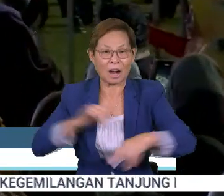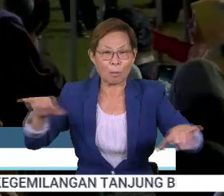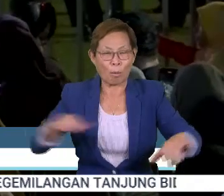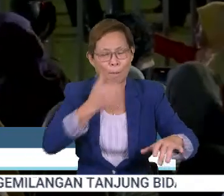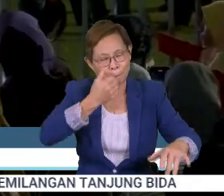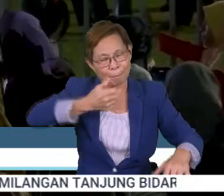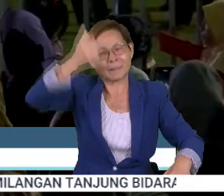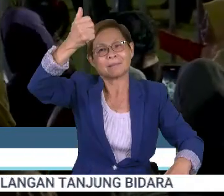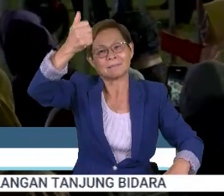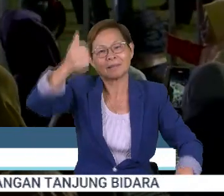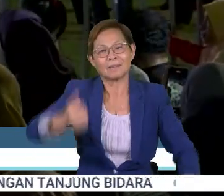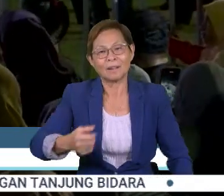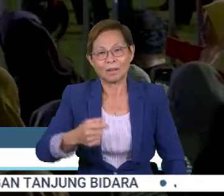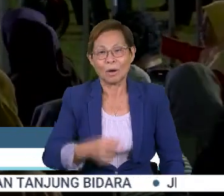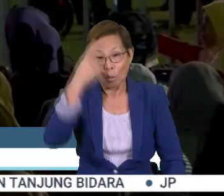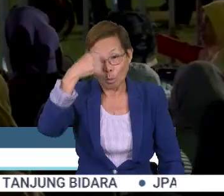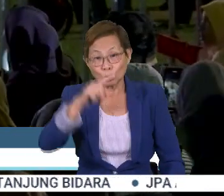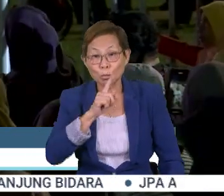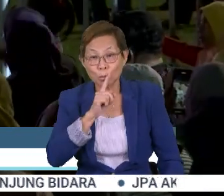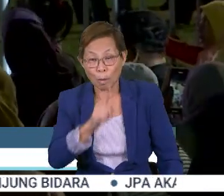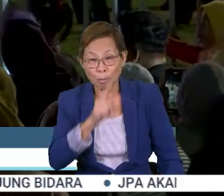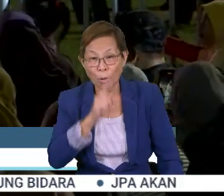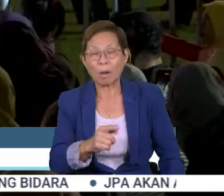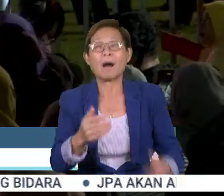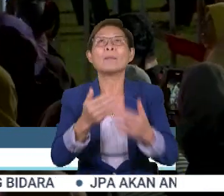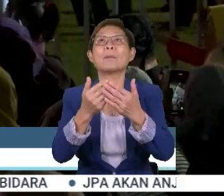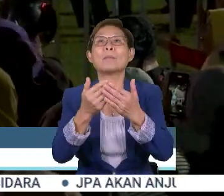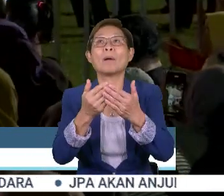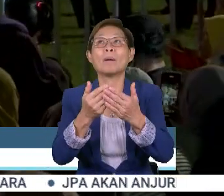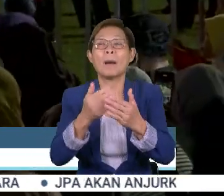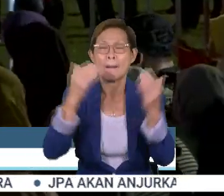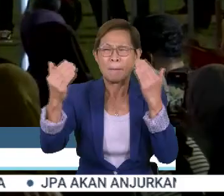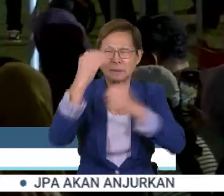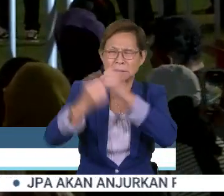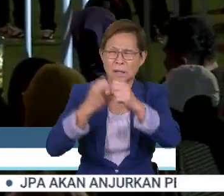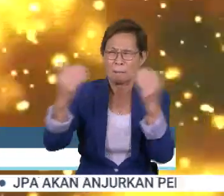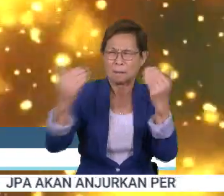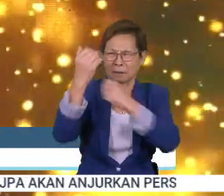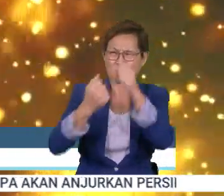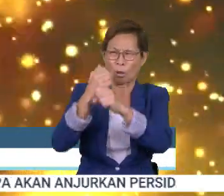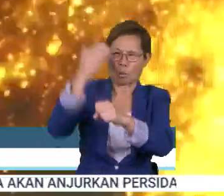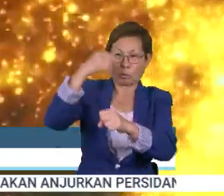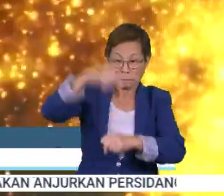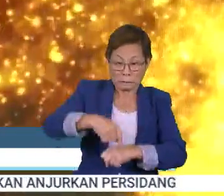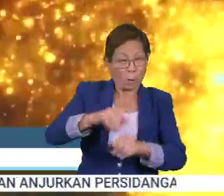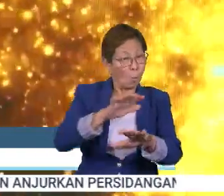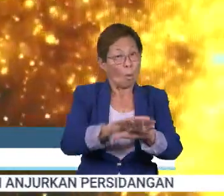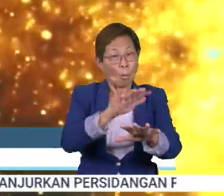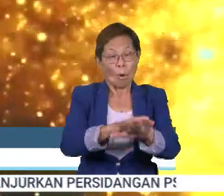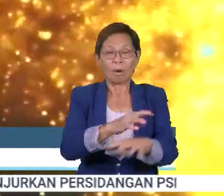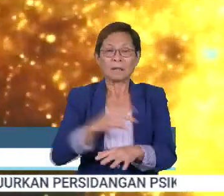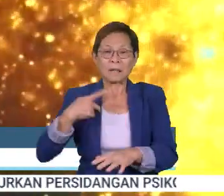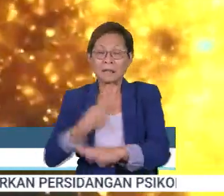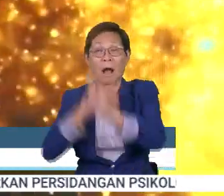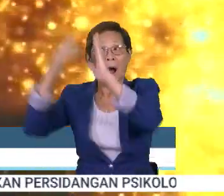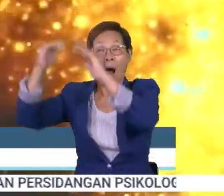dengan lebih baik lagi lah bagi memastikan. Alhamdulillah ini pengunjung berbanding last year, ini lagi ramai, dan kita harapkan pada